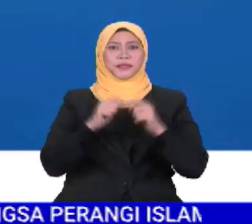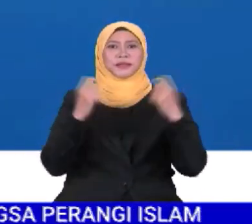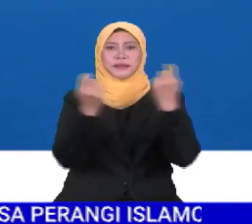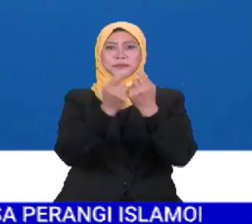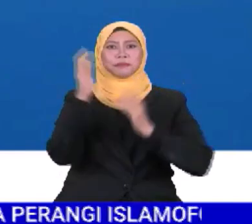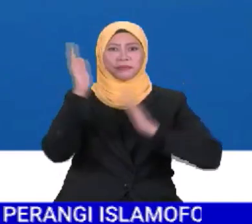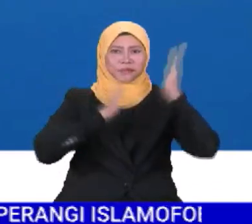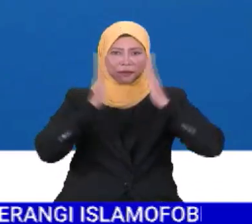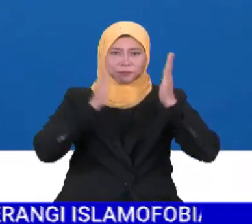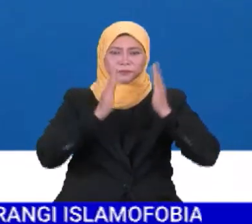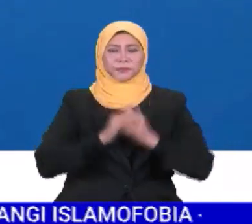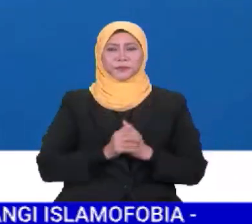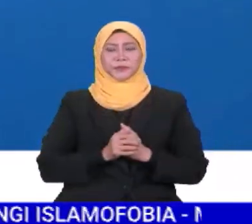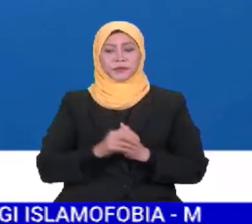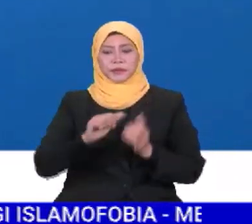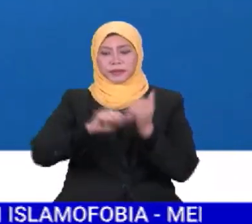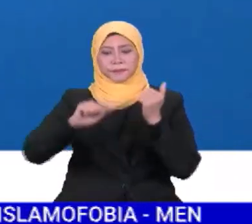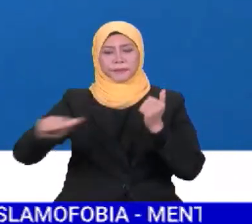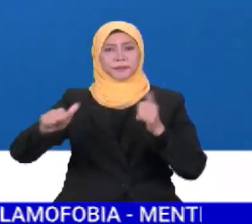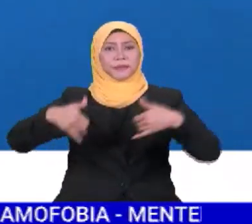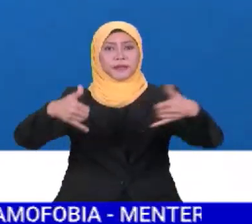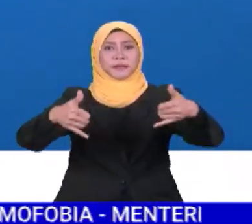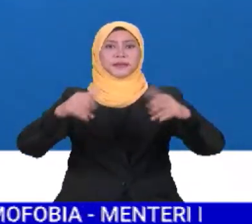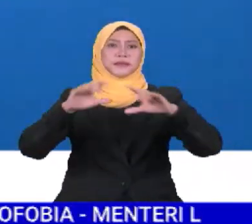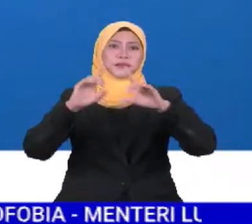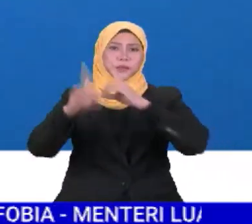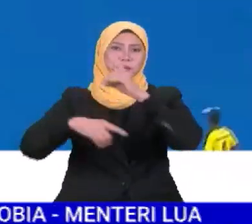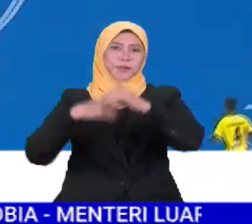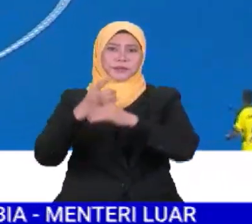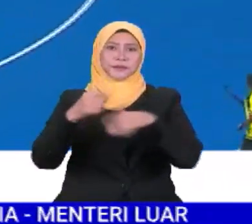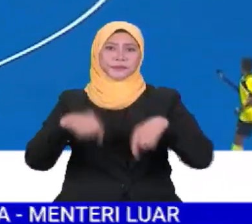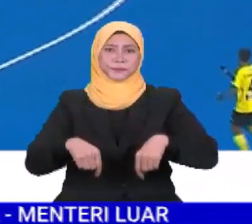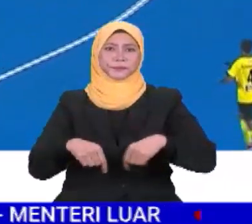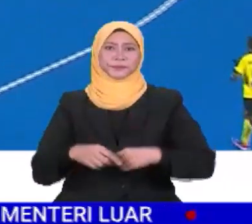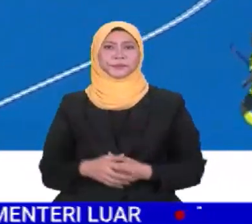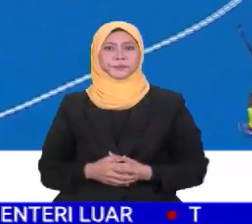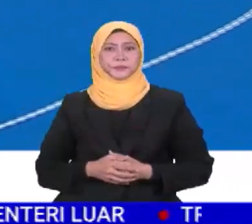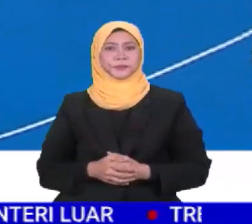skuad Speedy Piala Dunia kali ini